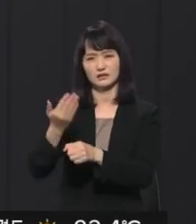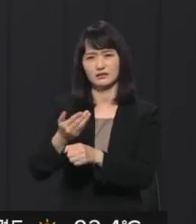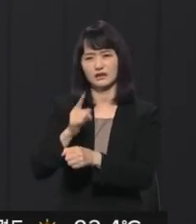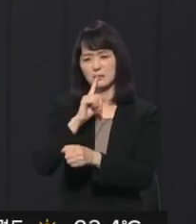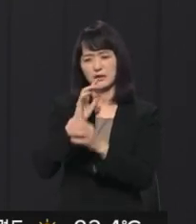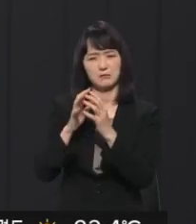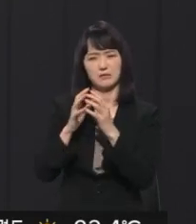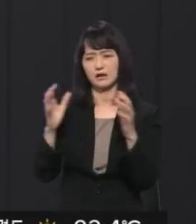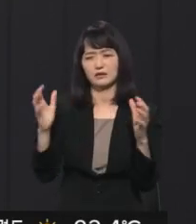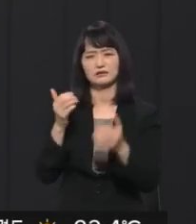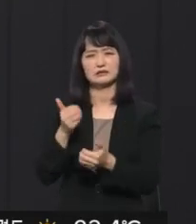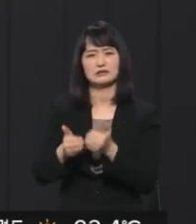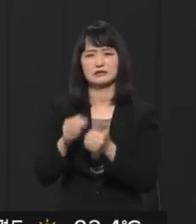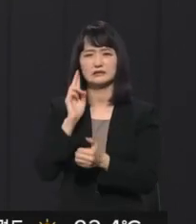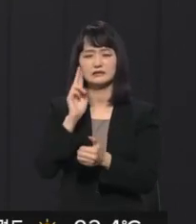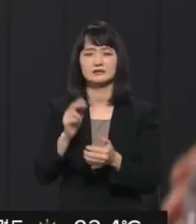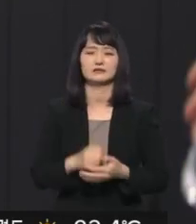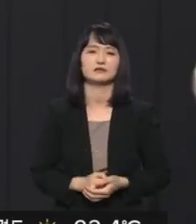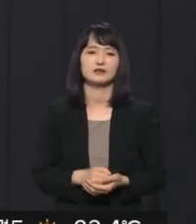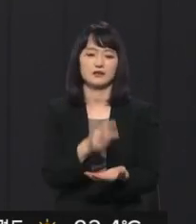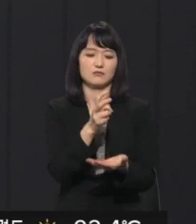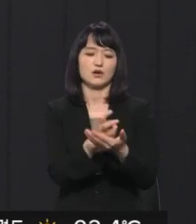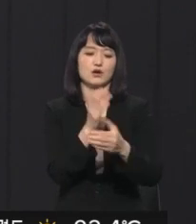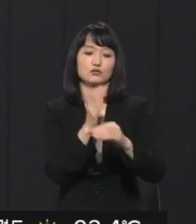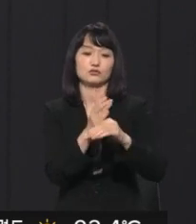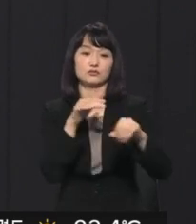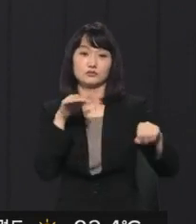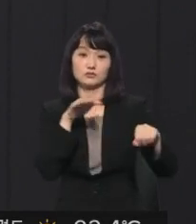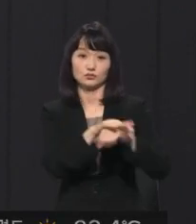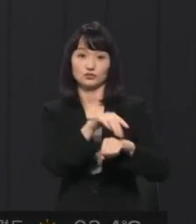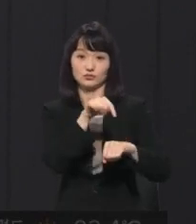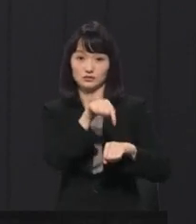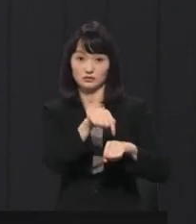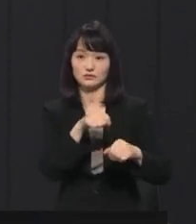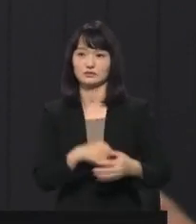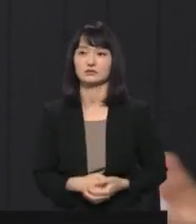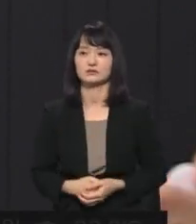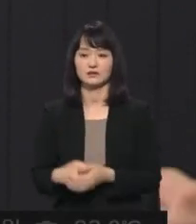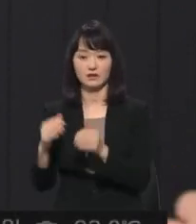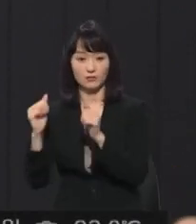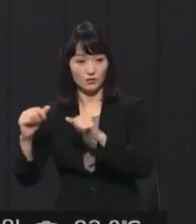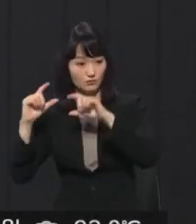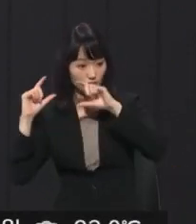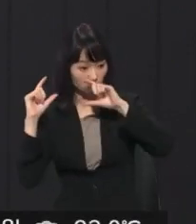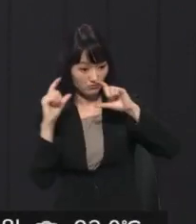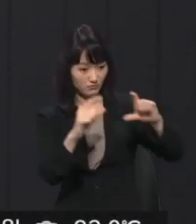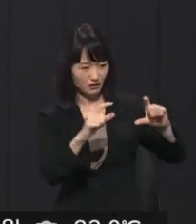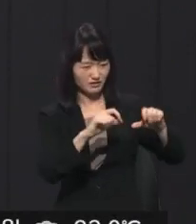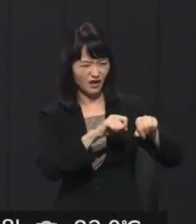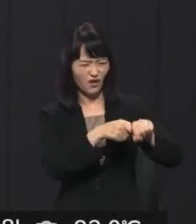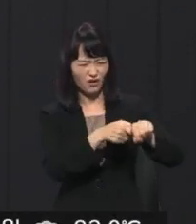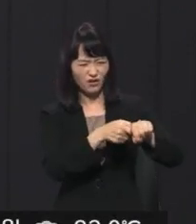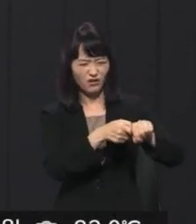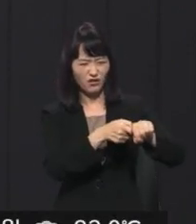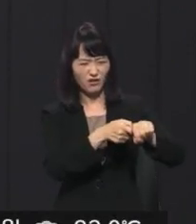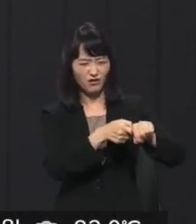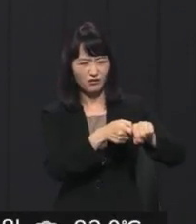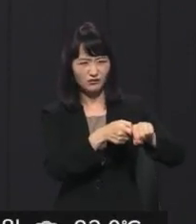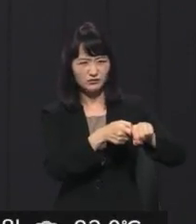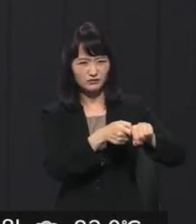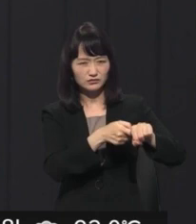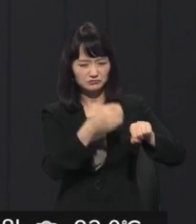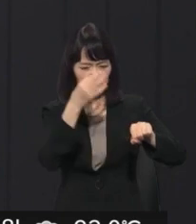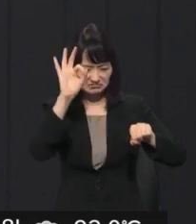나중 법의 측면에서도 식음 법원에서 결정이 나왔는데 그걸 억지로 우회하고 이렇게 하다보니까 이 굉장히 좀 저희 당의